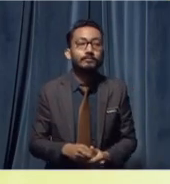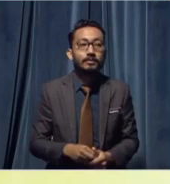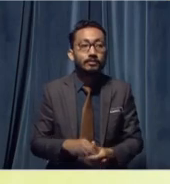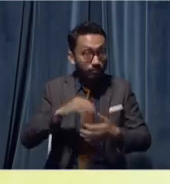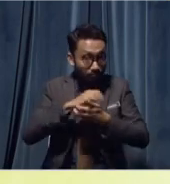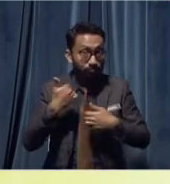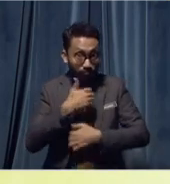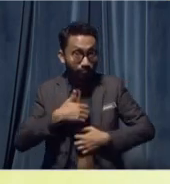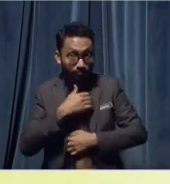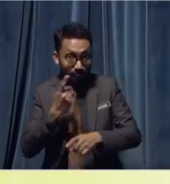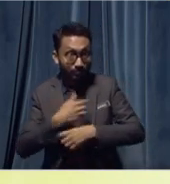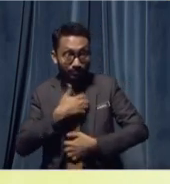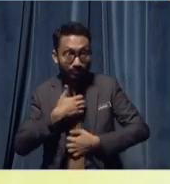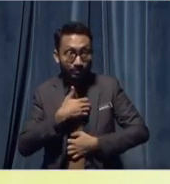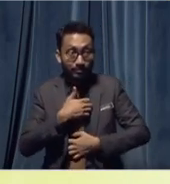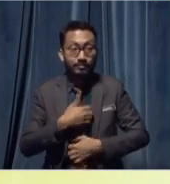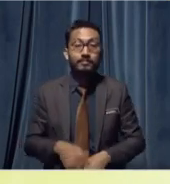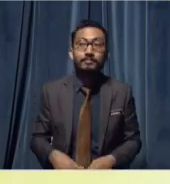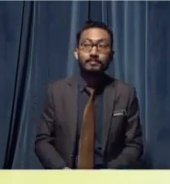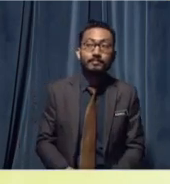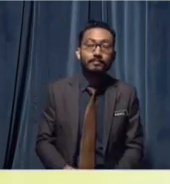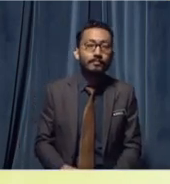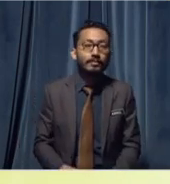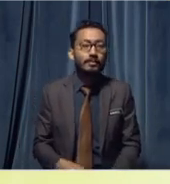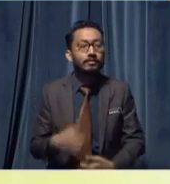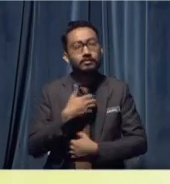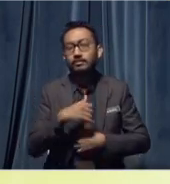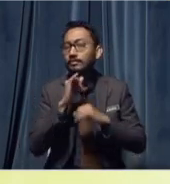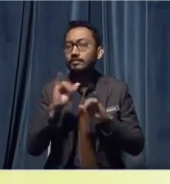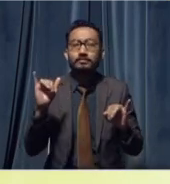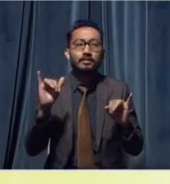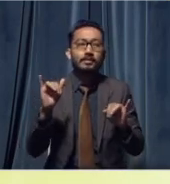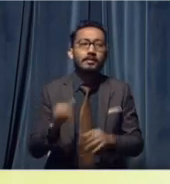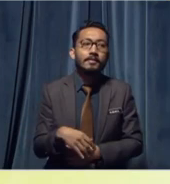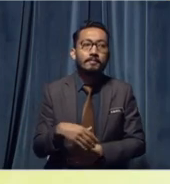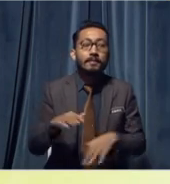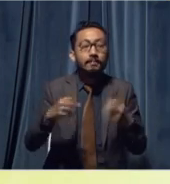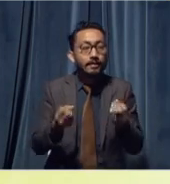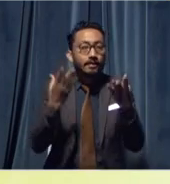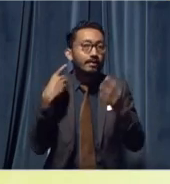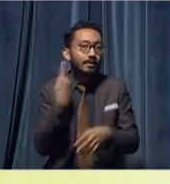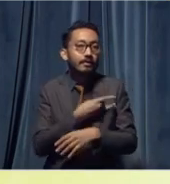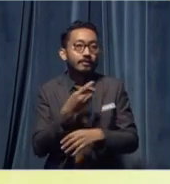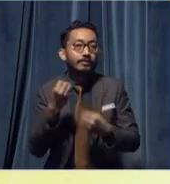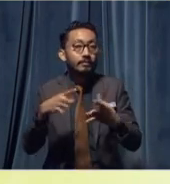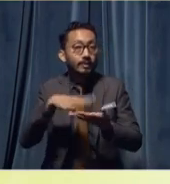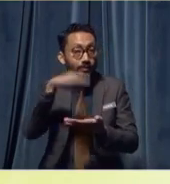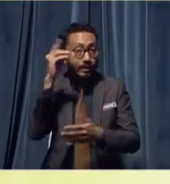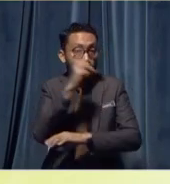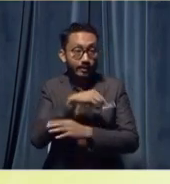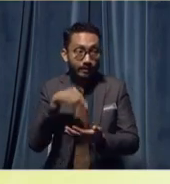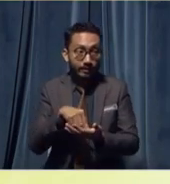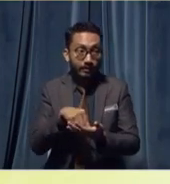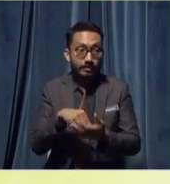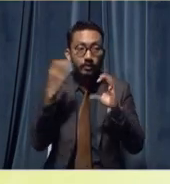Syabas dan tahniah cikgu ucapkan. Seronoknya banyak yang kita pelajari pada hari ini. Cikgu